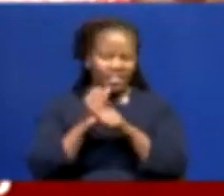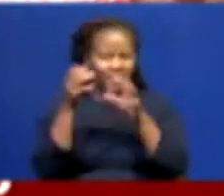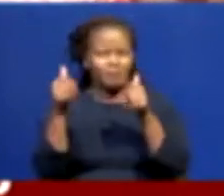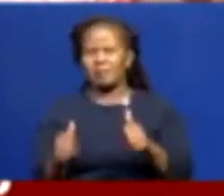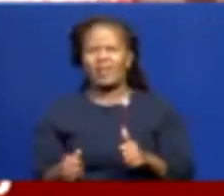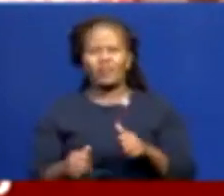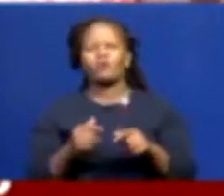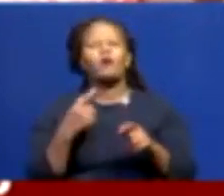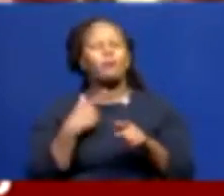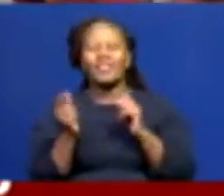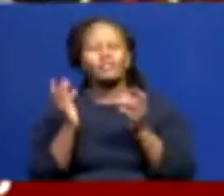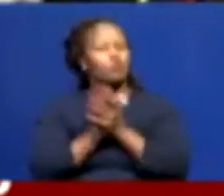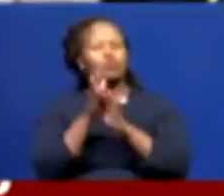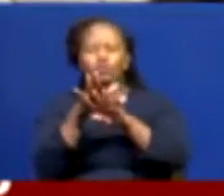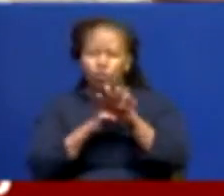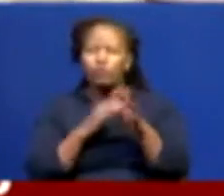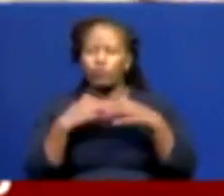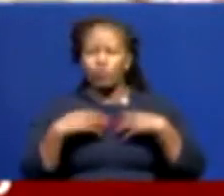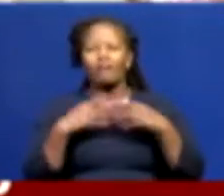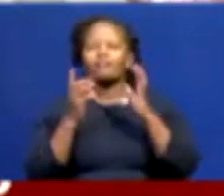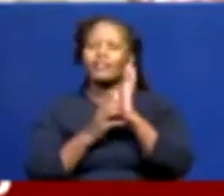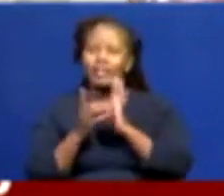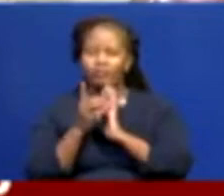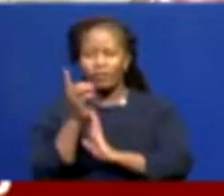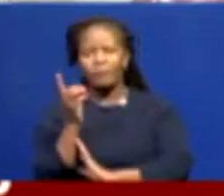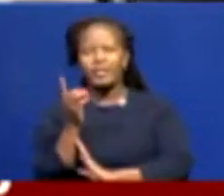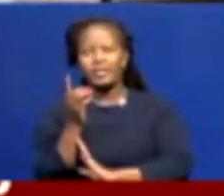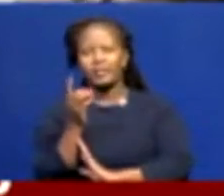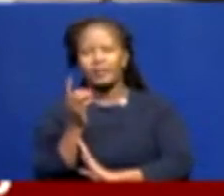tunaona tu mabadiliko bado. John Jacob Curia, Prime Edition.